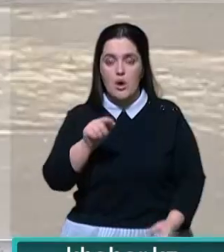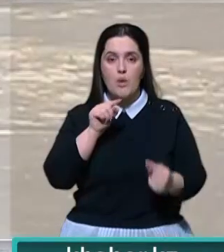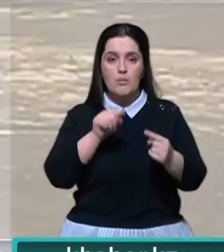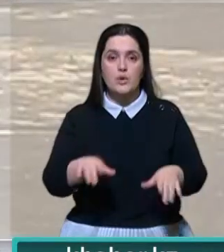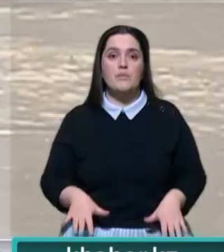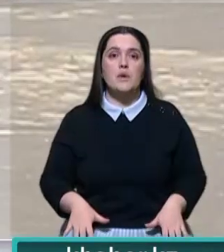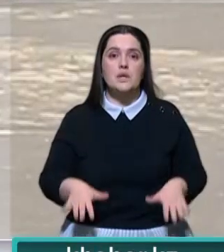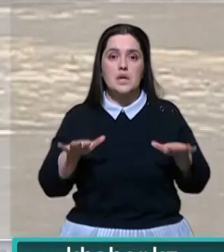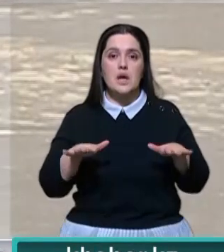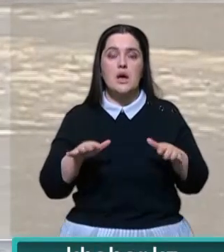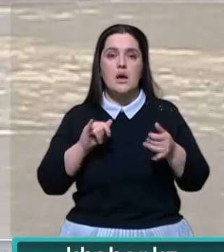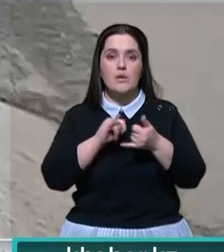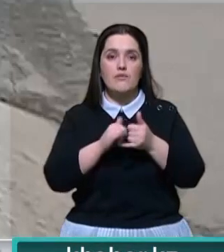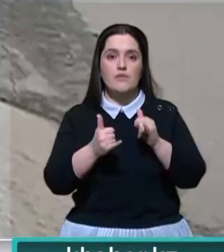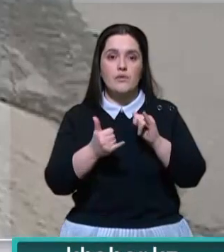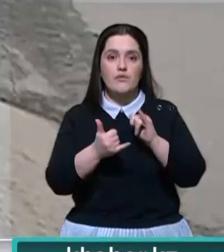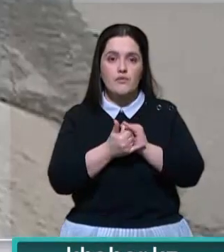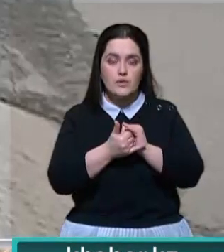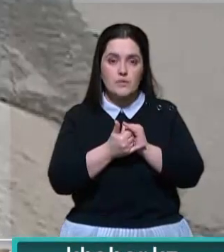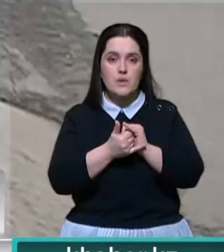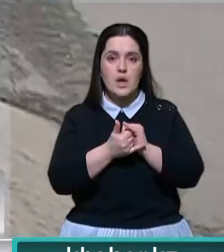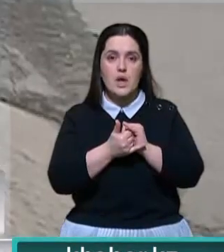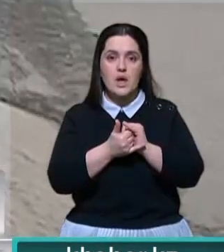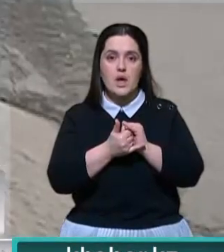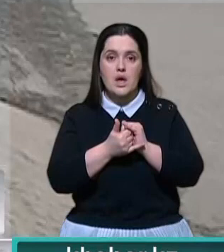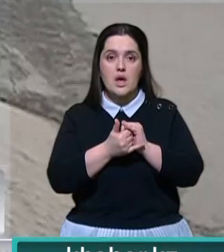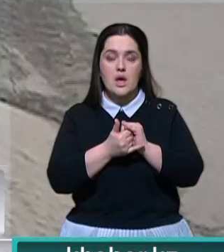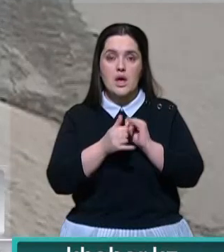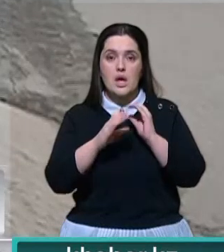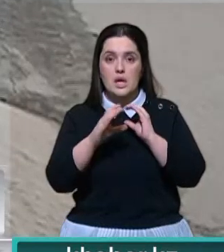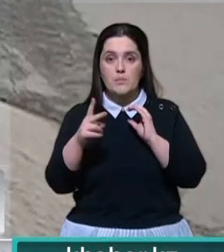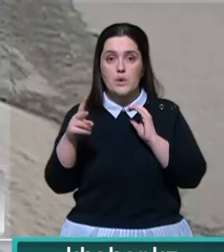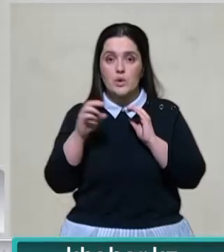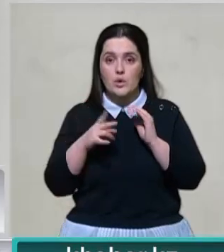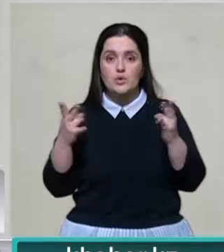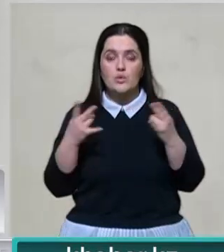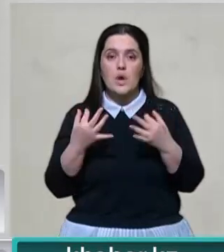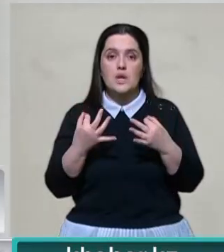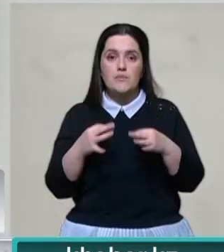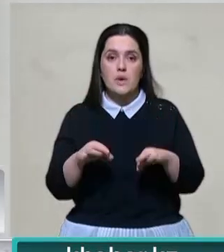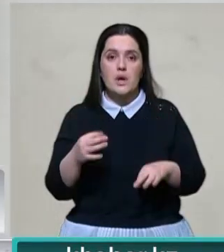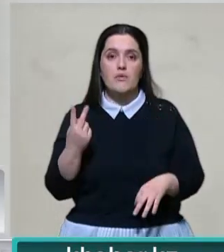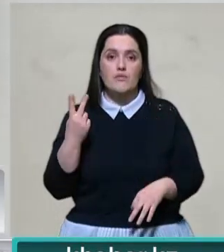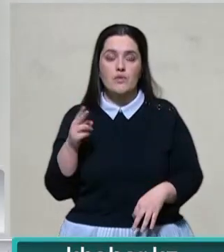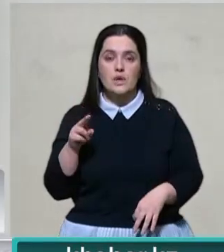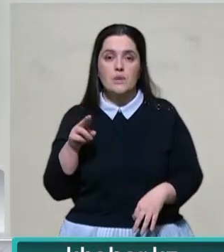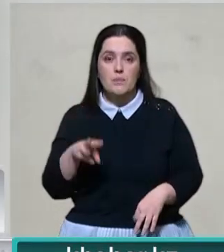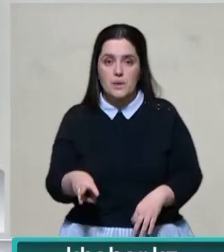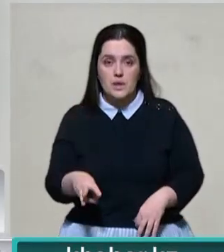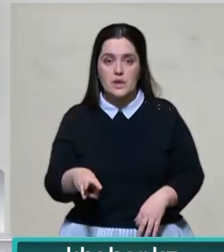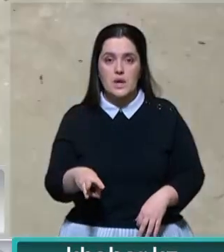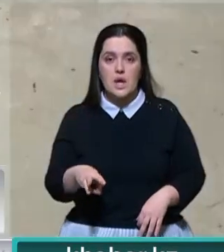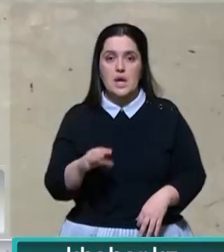рек. Противопаводковые мероприятия развернуты и в Усть-Каменогорске. От метровых глыб льда необходимо освободить до 2